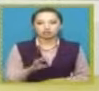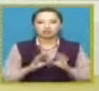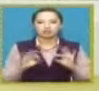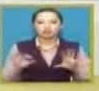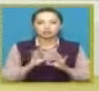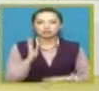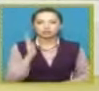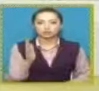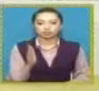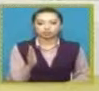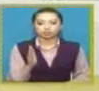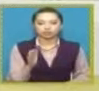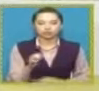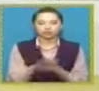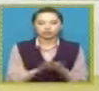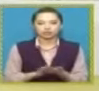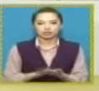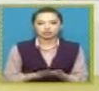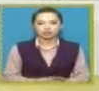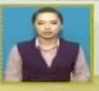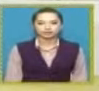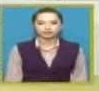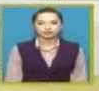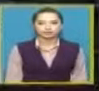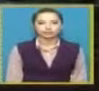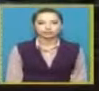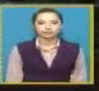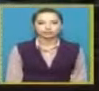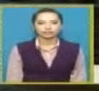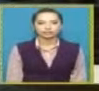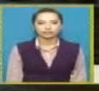айтылған өзекті мәселелерді Саттар Есімбеков тармақтайды.